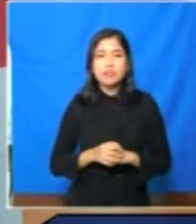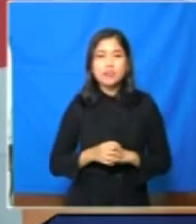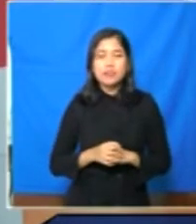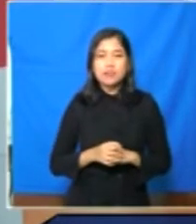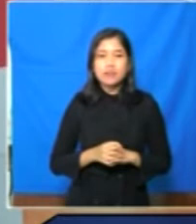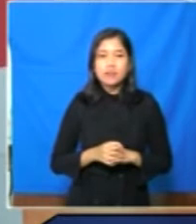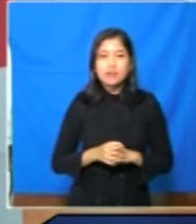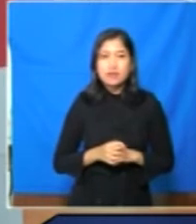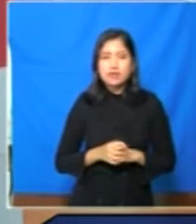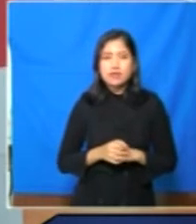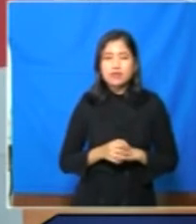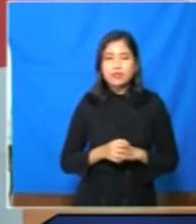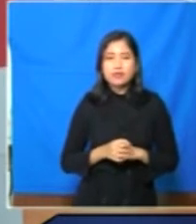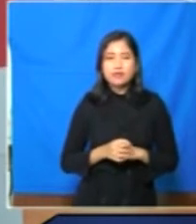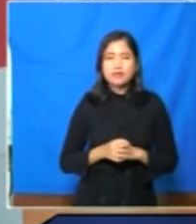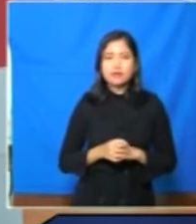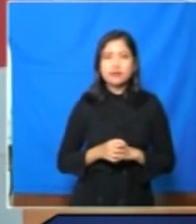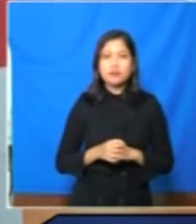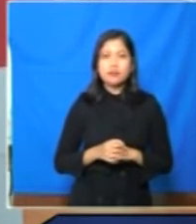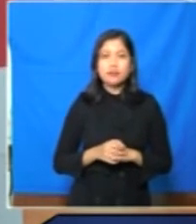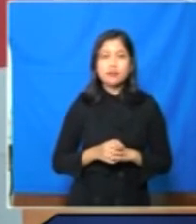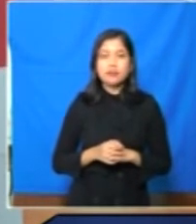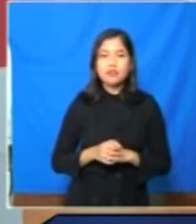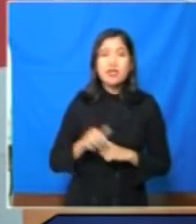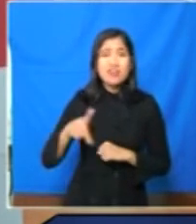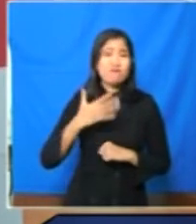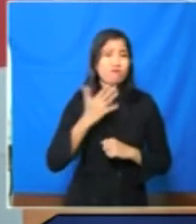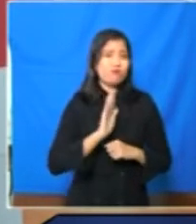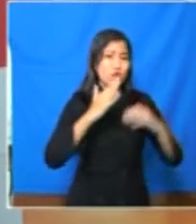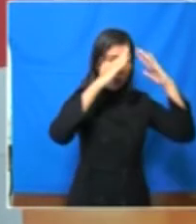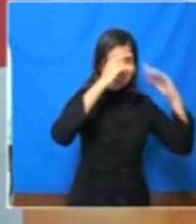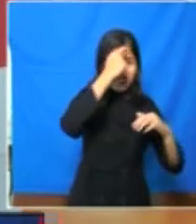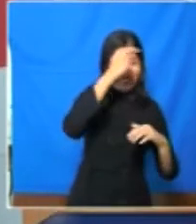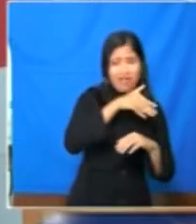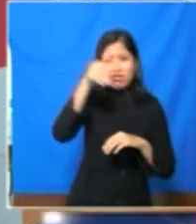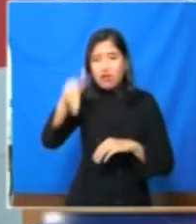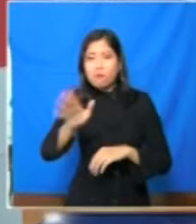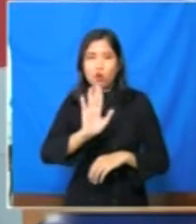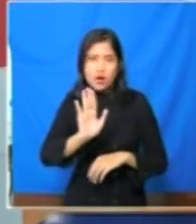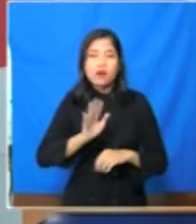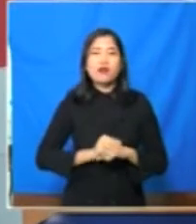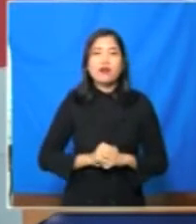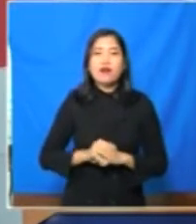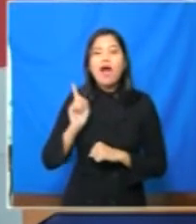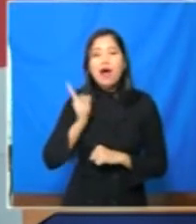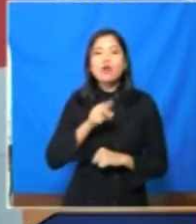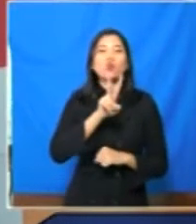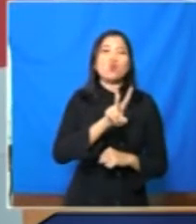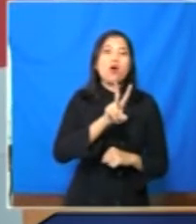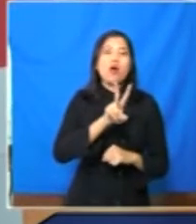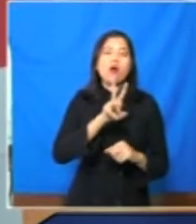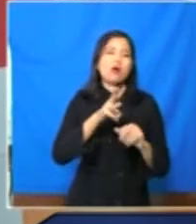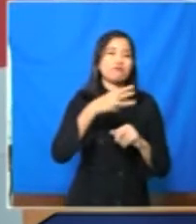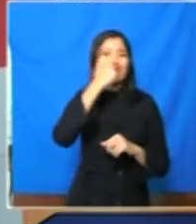yang bersangkutan jadi ini bukan pasien rumah sakit yang datang dan kemudian kita periksa Ayo kita temukan ada dua kasus positif